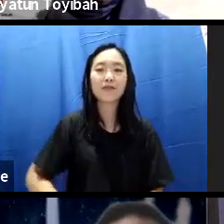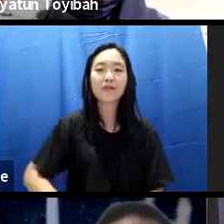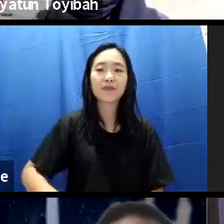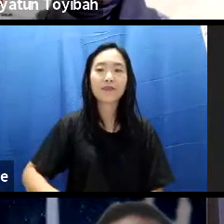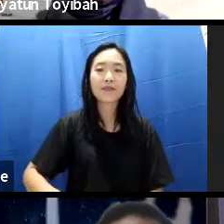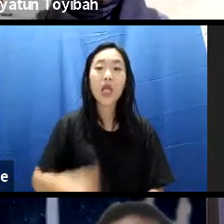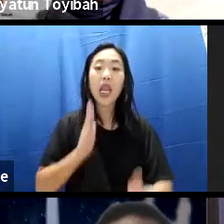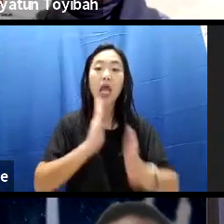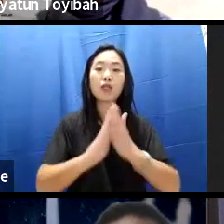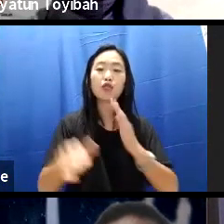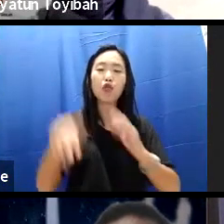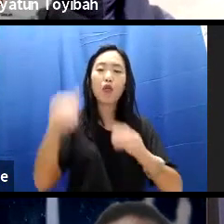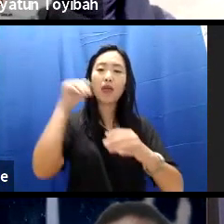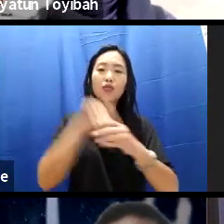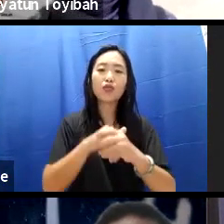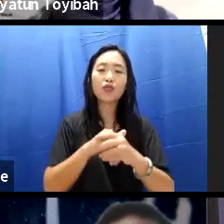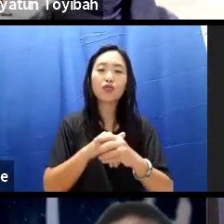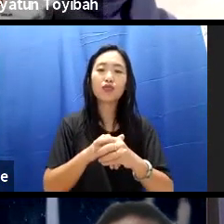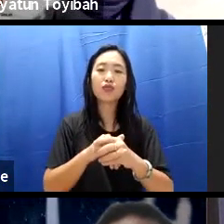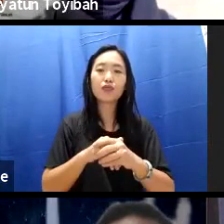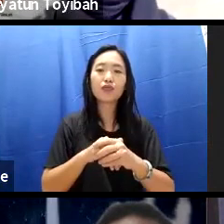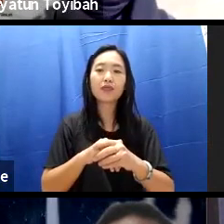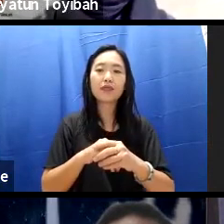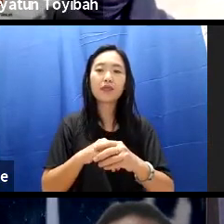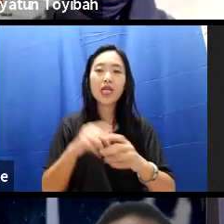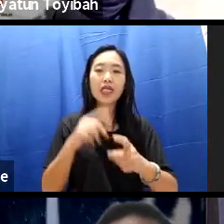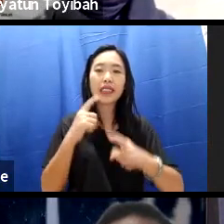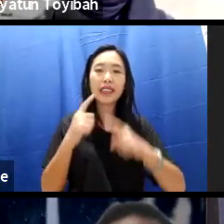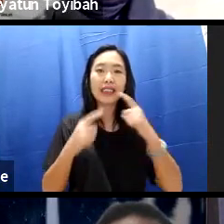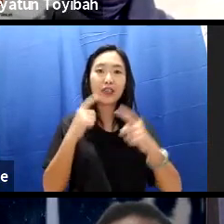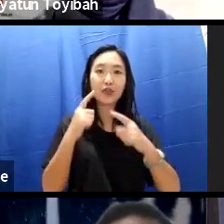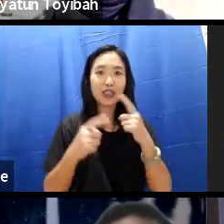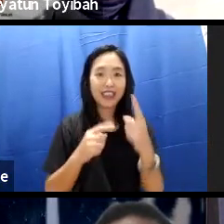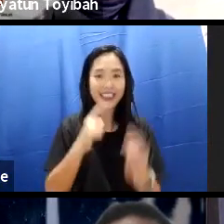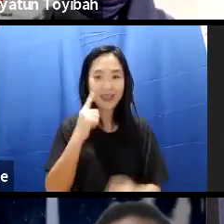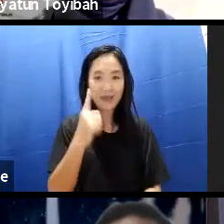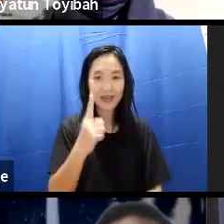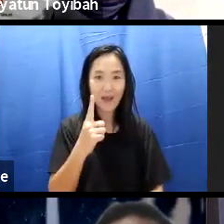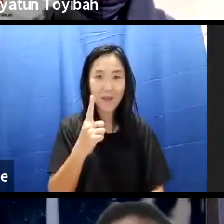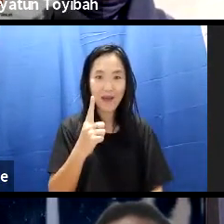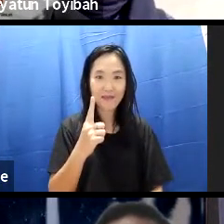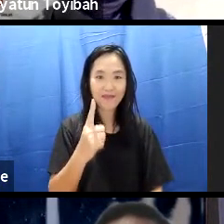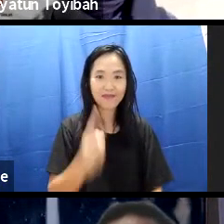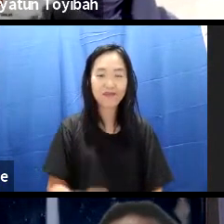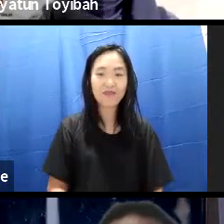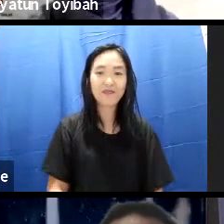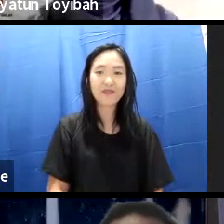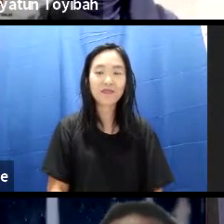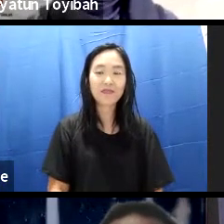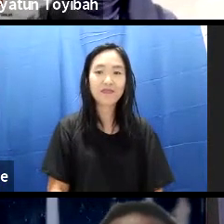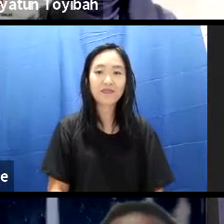ke sesi bincang-bincang pertama kita. Tentunya bincang-bincangnya